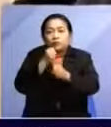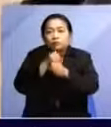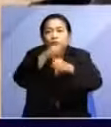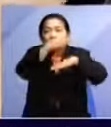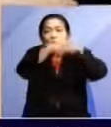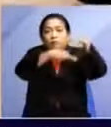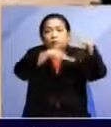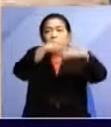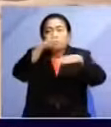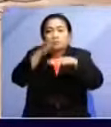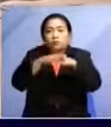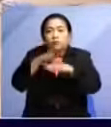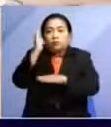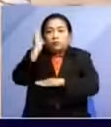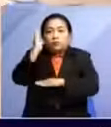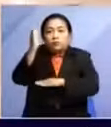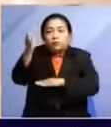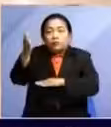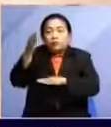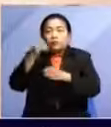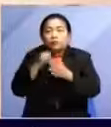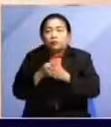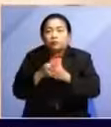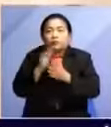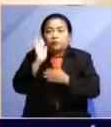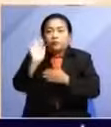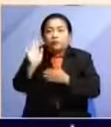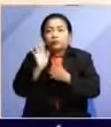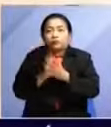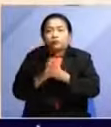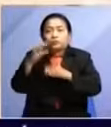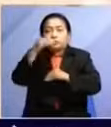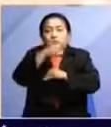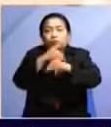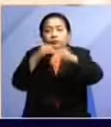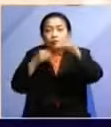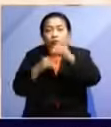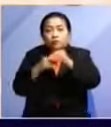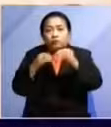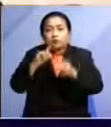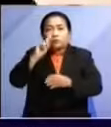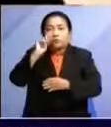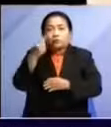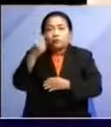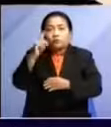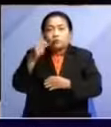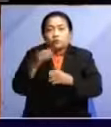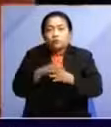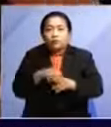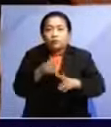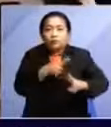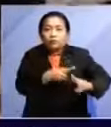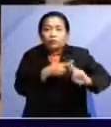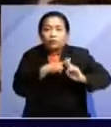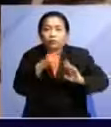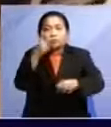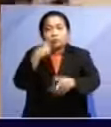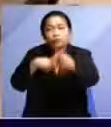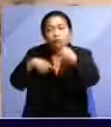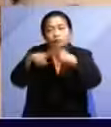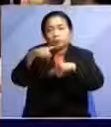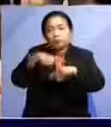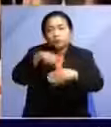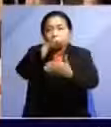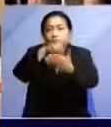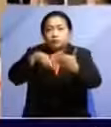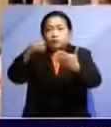ผู้การอย่างนี้นะครับดีๆอย่างนี้ตัวผมเองนะเมื่อก็ก็วัดจากการเลือกตั้งก็